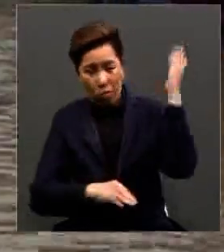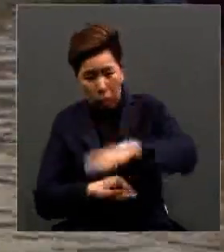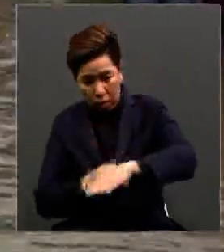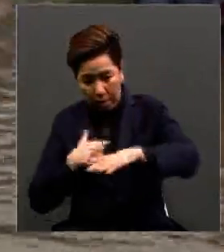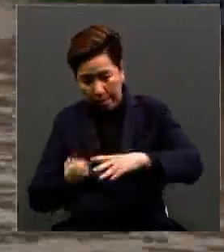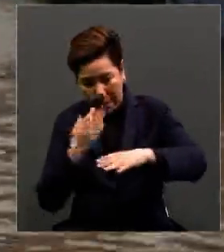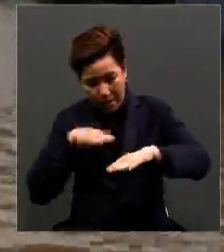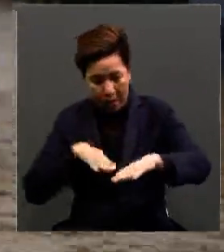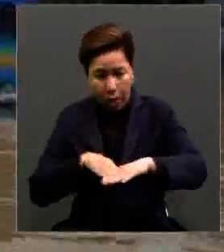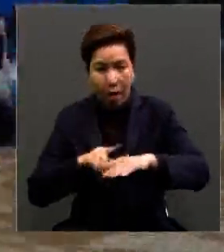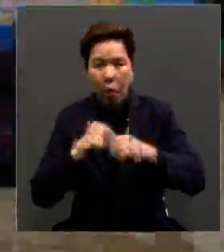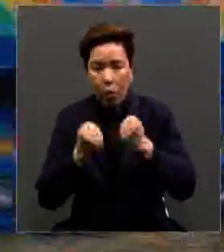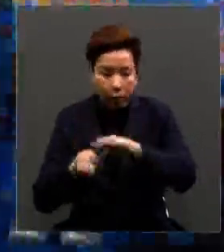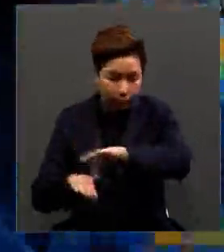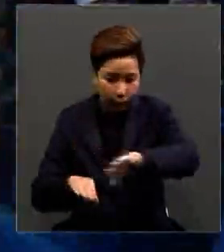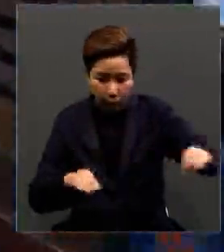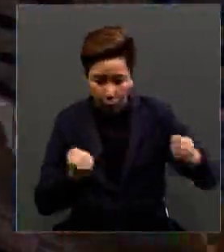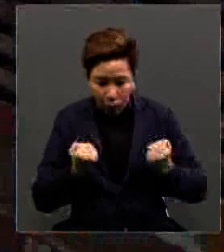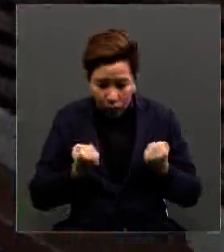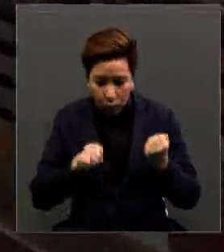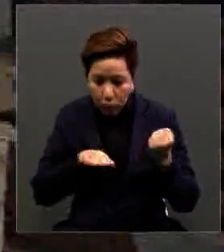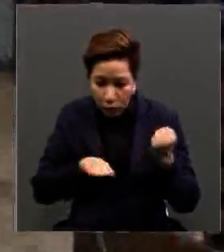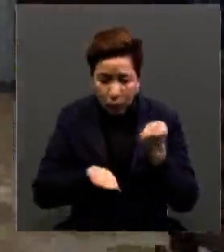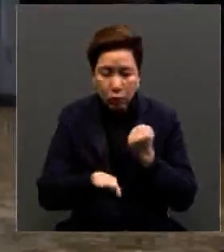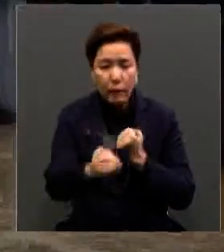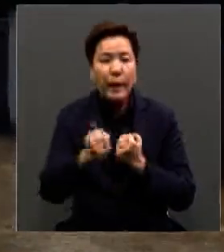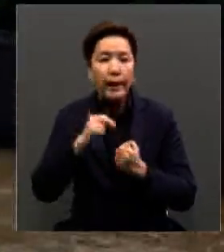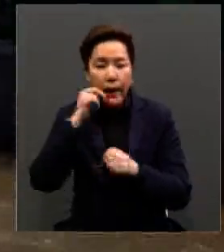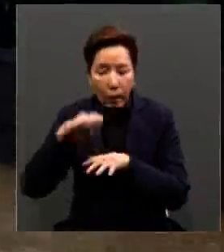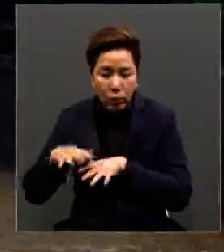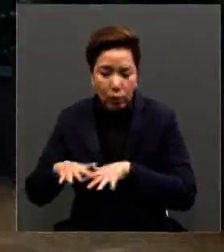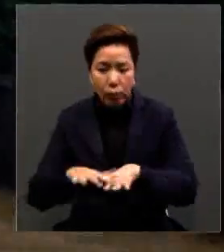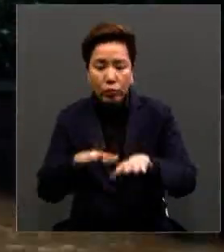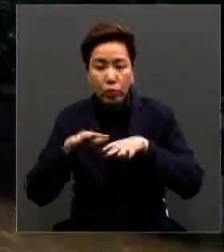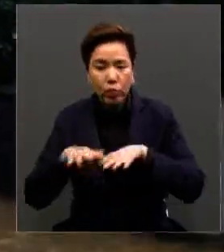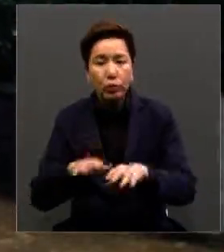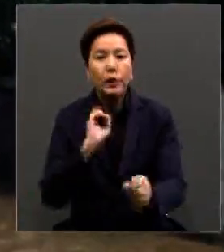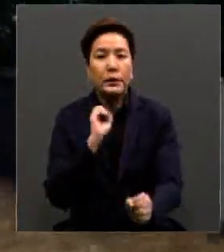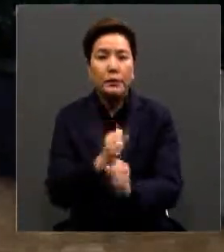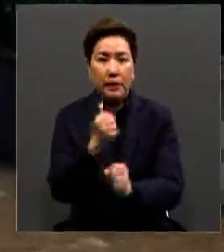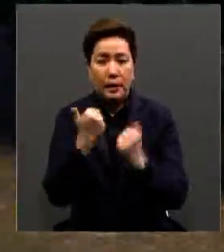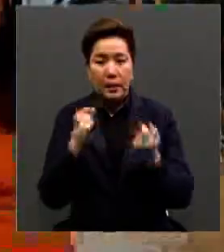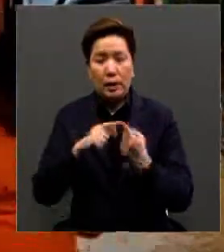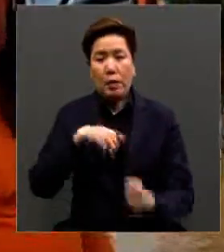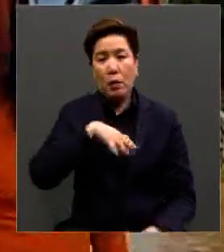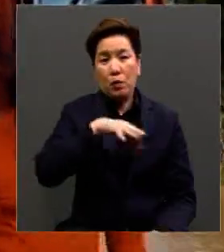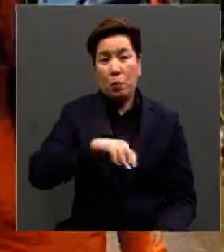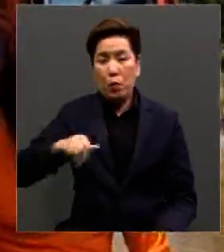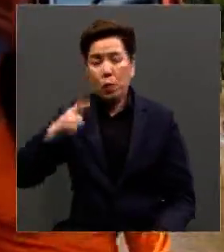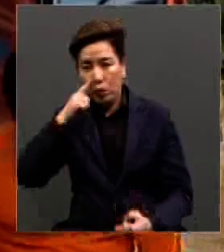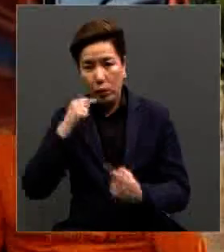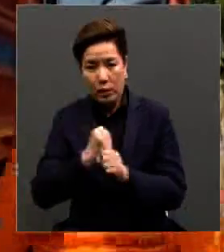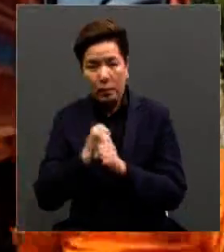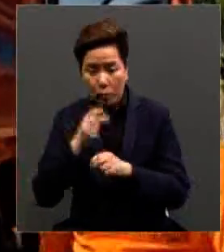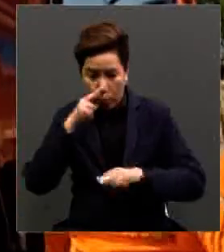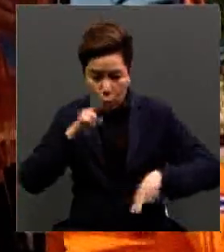ทางอยู่นะฮะเพื่อให้รถเนี่ยสามารถสัญจรไปมาได้และให้น้ำเนี่ยสามารถไหลผ่านได้สะดวกด้วยส่วนหน่วยงานหลักๆที่เข้ามาดูแล